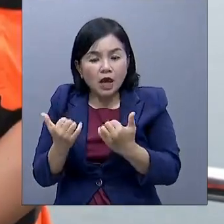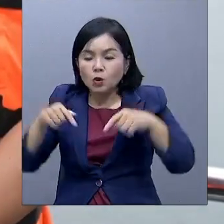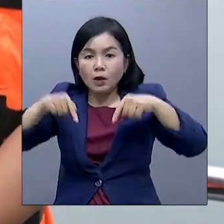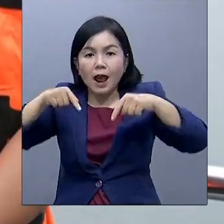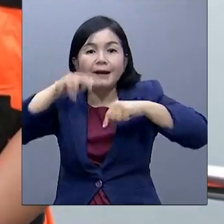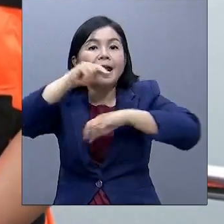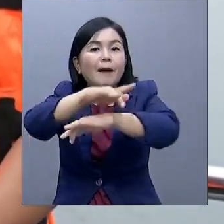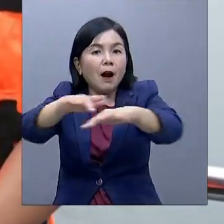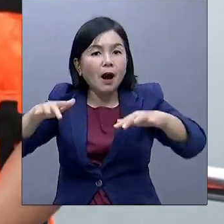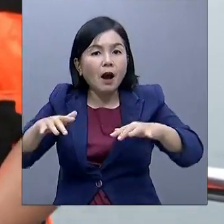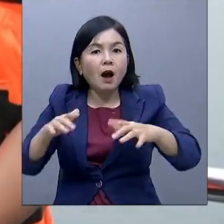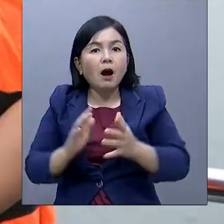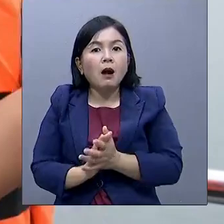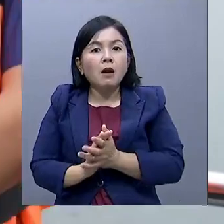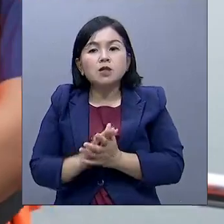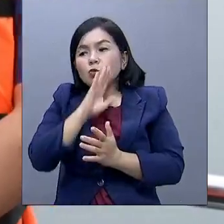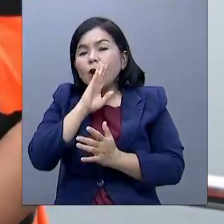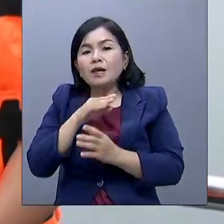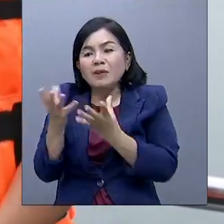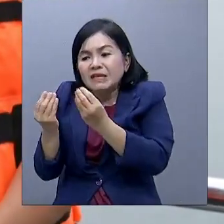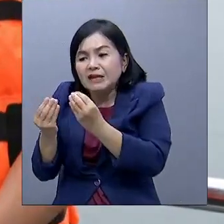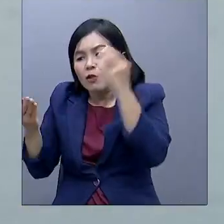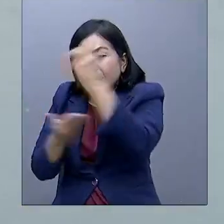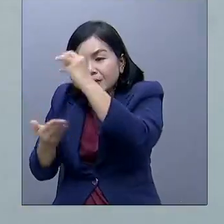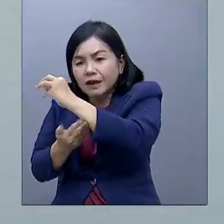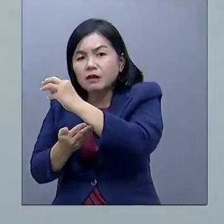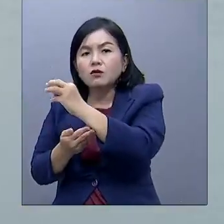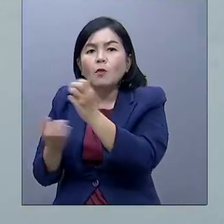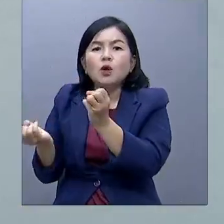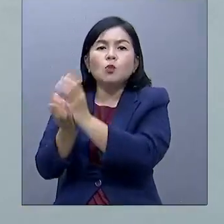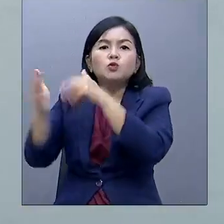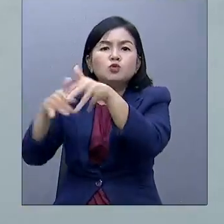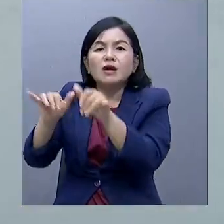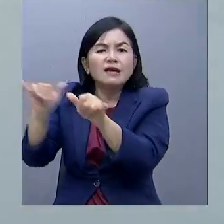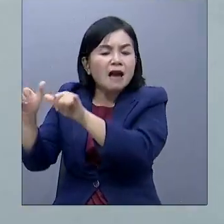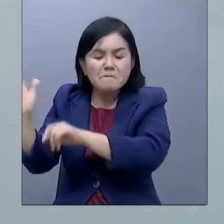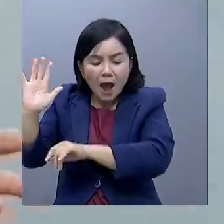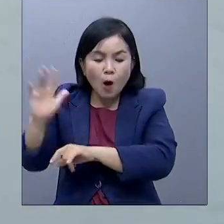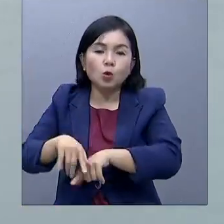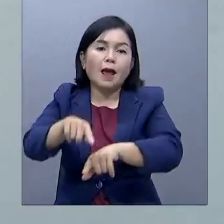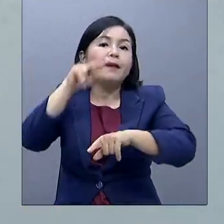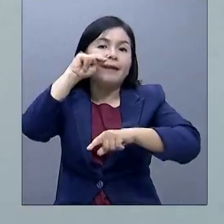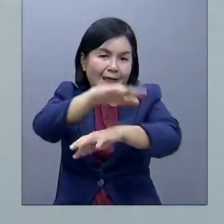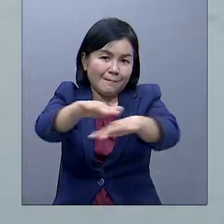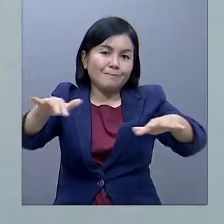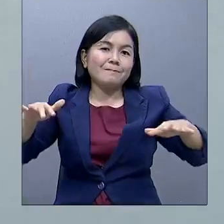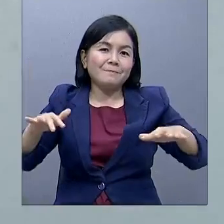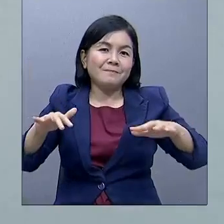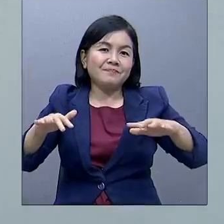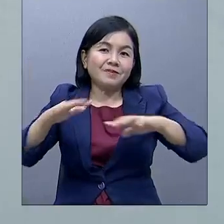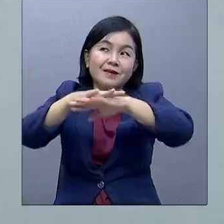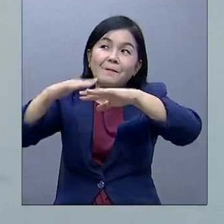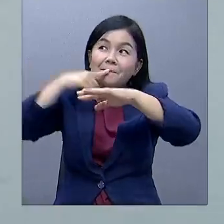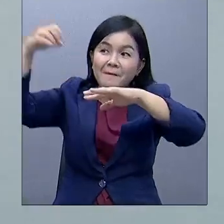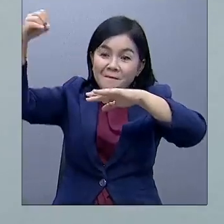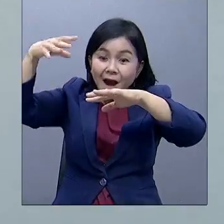แทนที่จะช่วยลดโลกร้อนทำให้โลกร ้ อน เพ ิ่มขึ้นอีกนะครับนี่ก็อีกส่วนนึงนะครับโรงไฟฟ้าพลังน้ำเนี่ยเขาเรียกว่ามีคุณสมบัติพิ